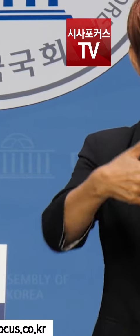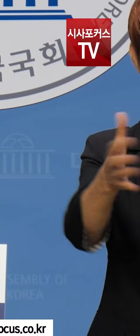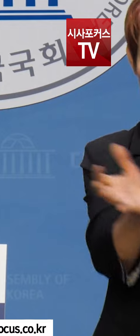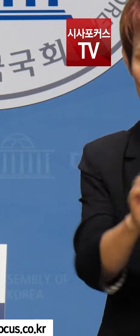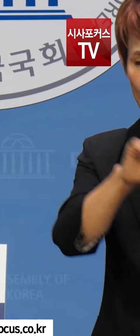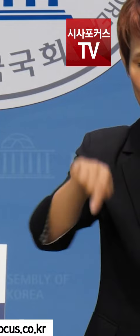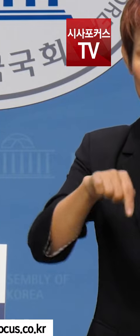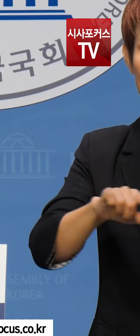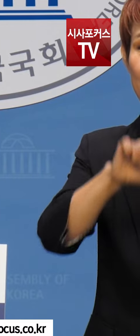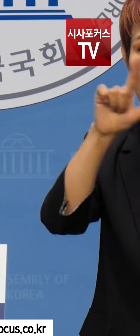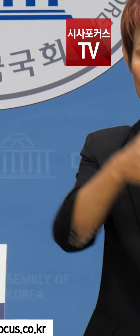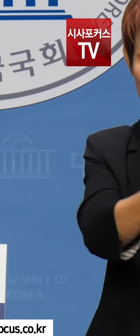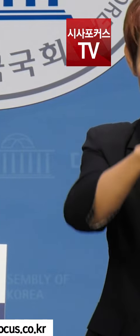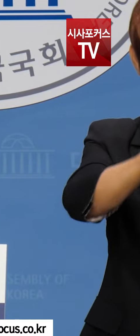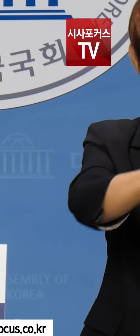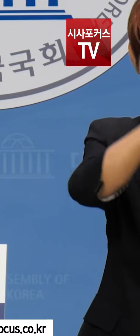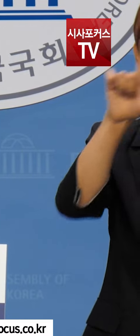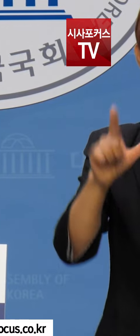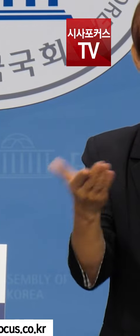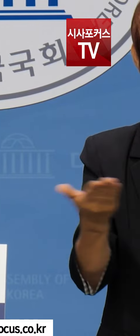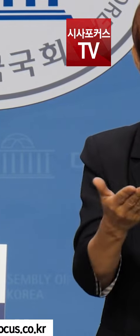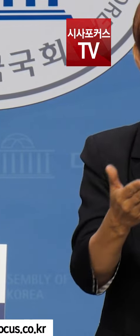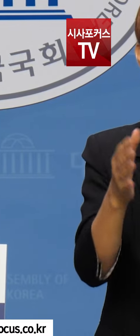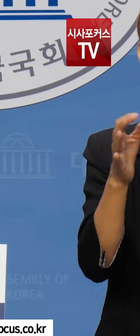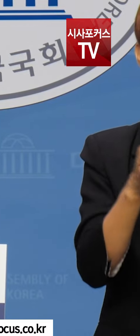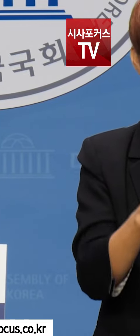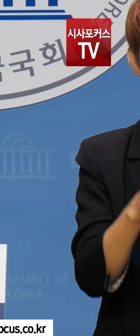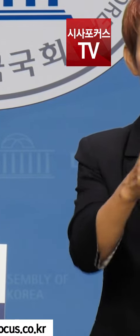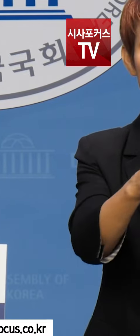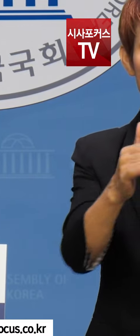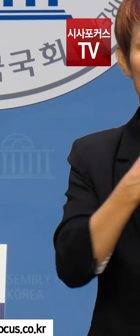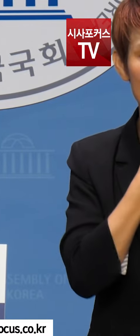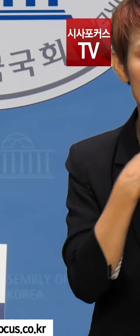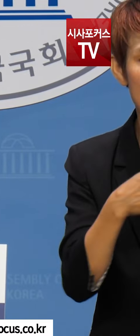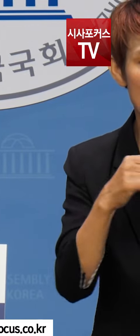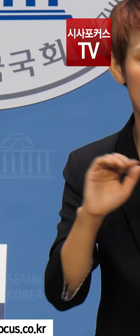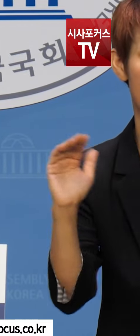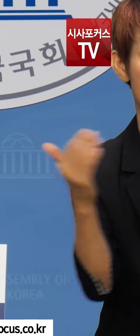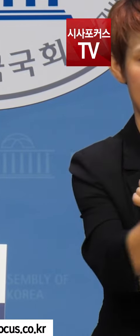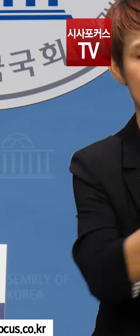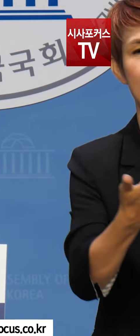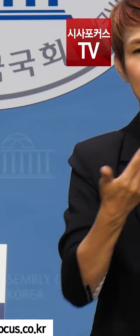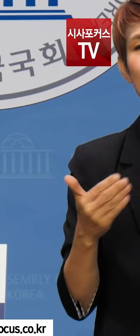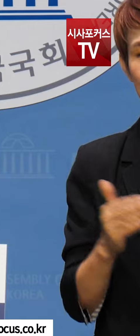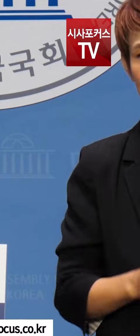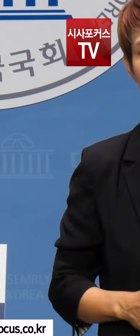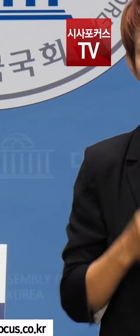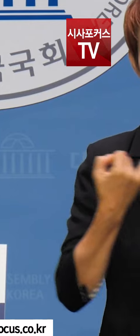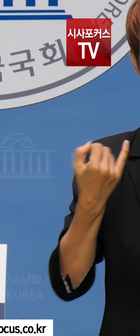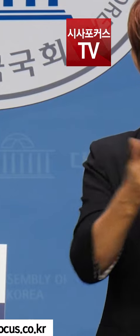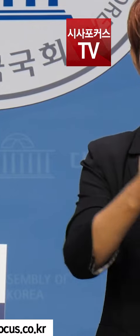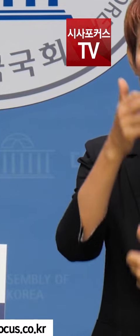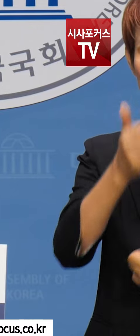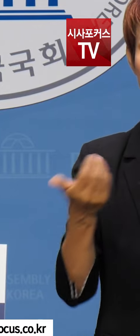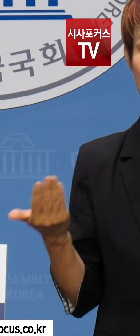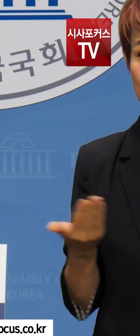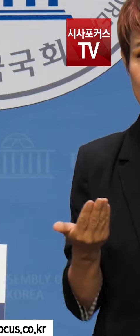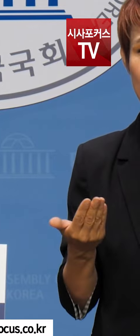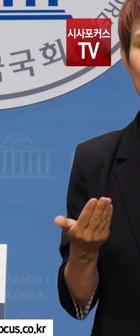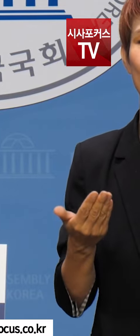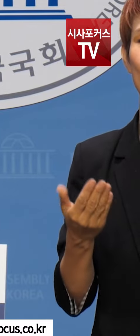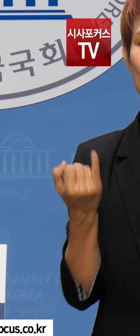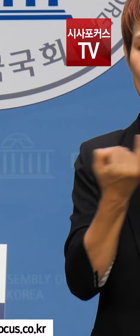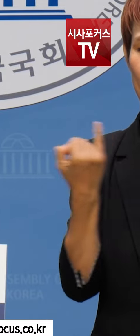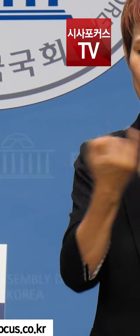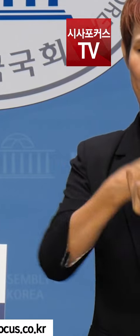일하면서 지역민의 아픔을 보듬었습니다. 여성위원장으로 일하면서 여성당원과